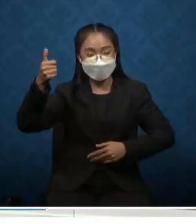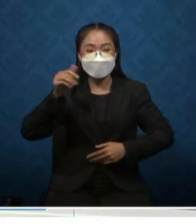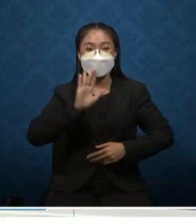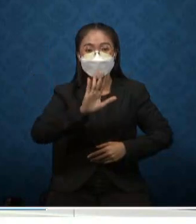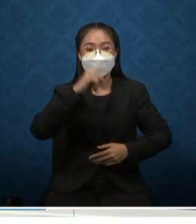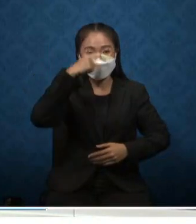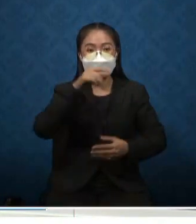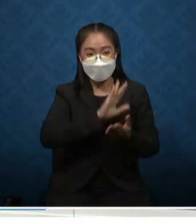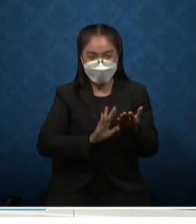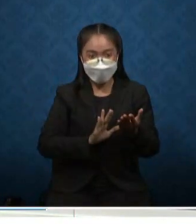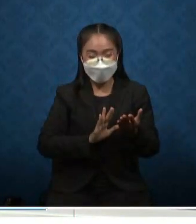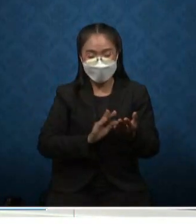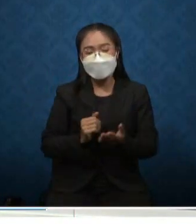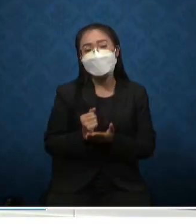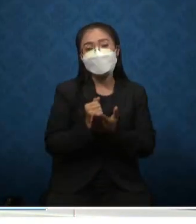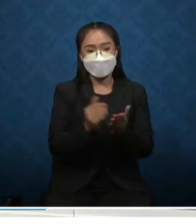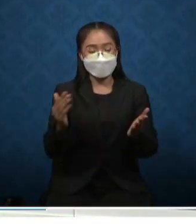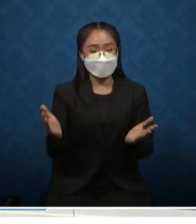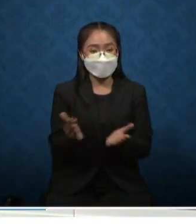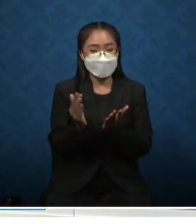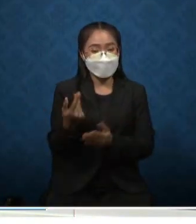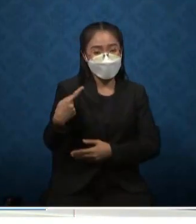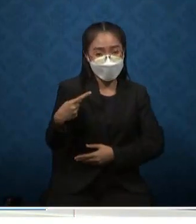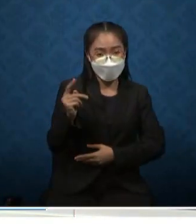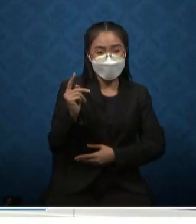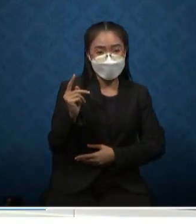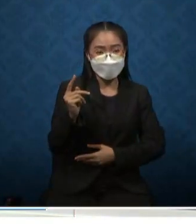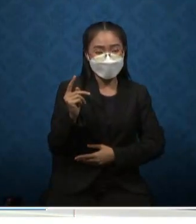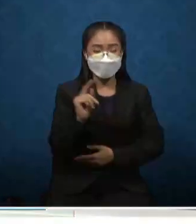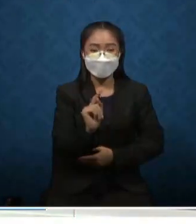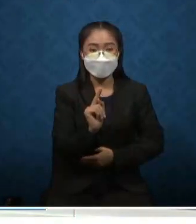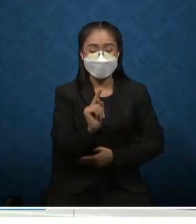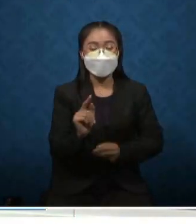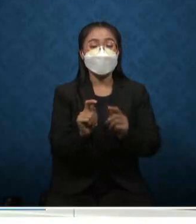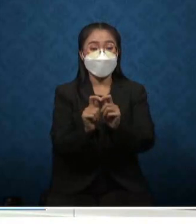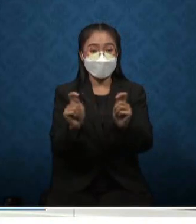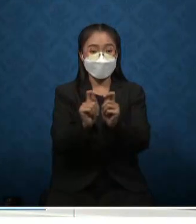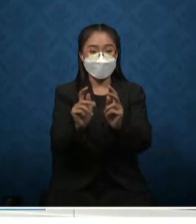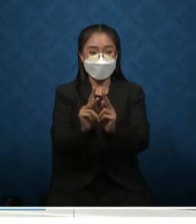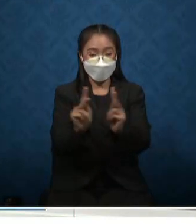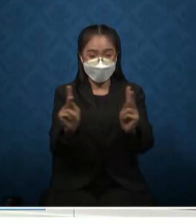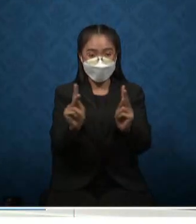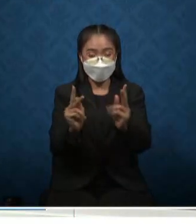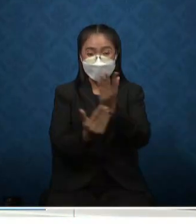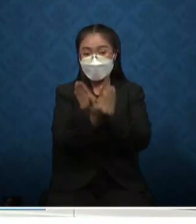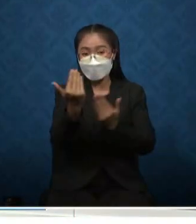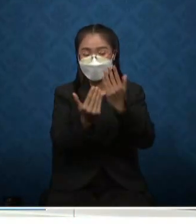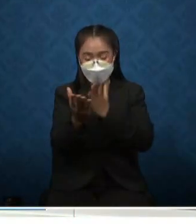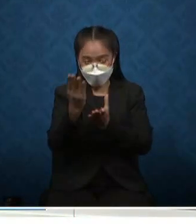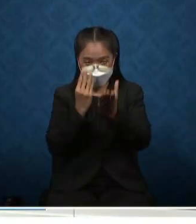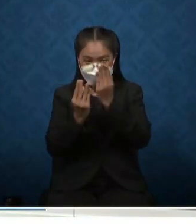ประเทศไทยเพื่อให้เกิดประโยชน์สูงสุดนั้นอนุกรรมาธิการจึงได้พิจารณาศึกษา